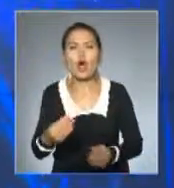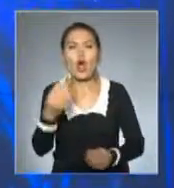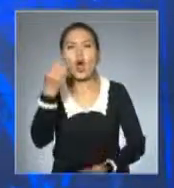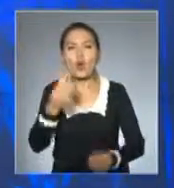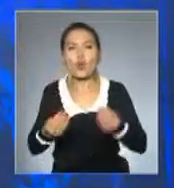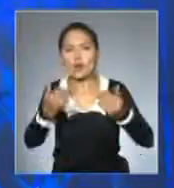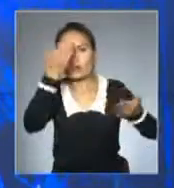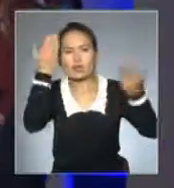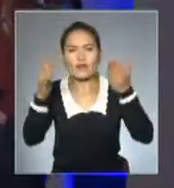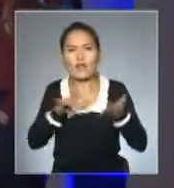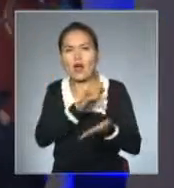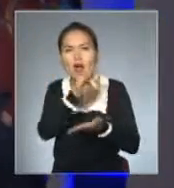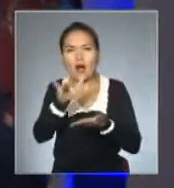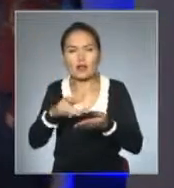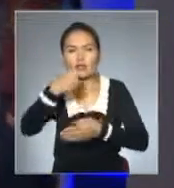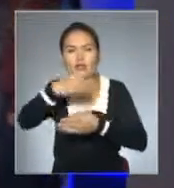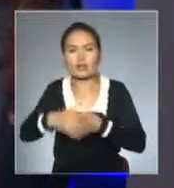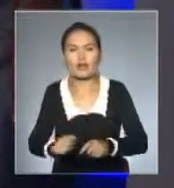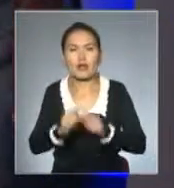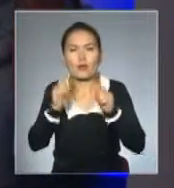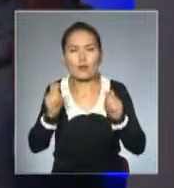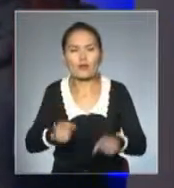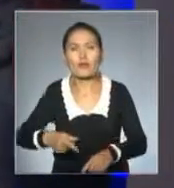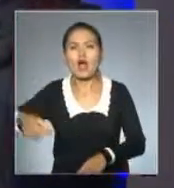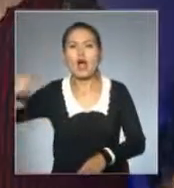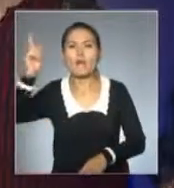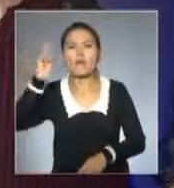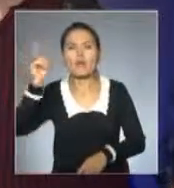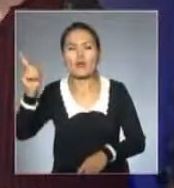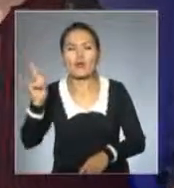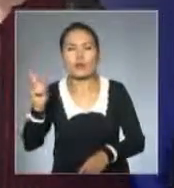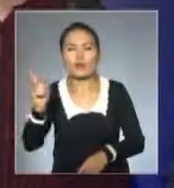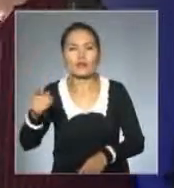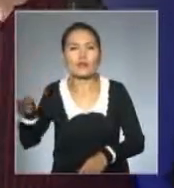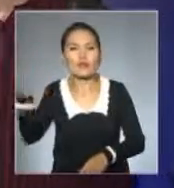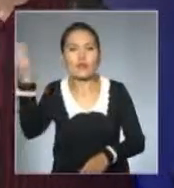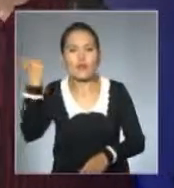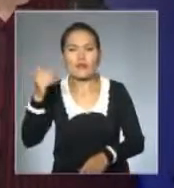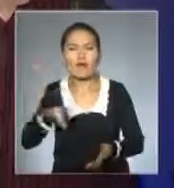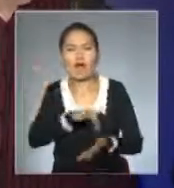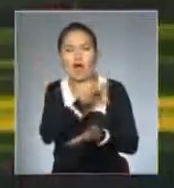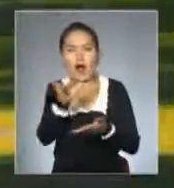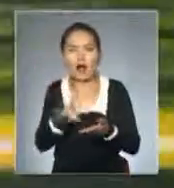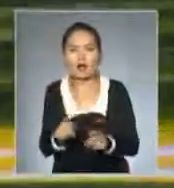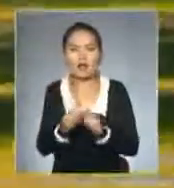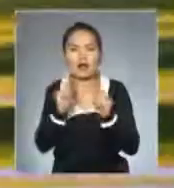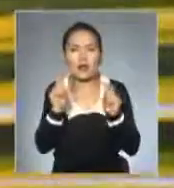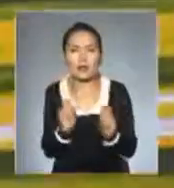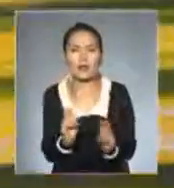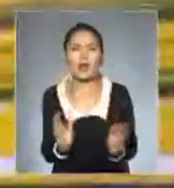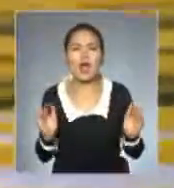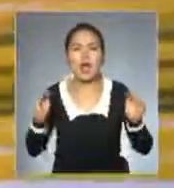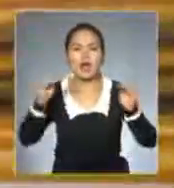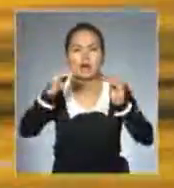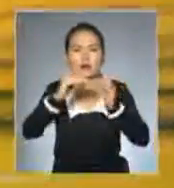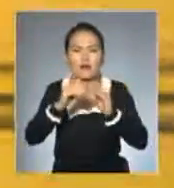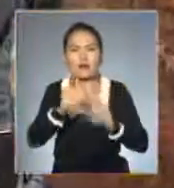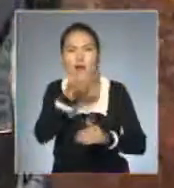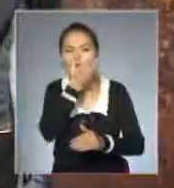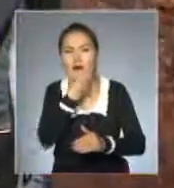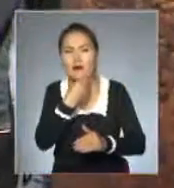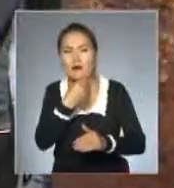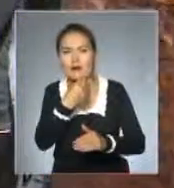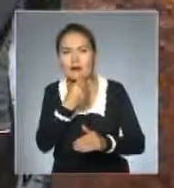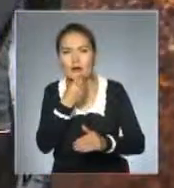Жоғары технологиялы жаңа кешен ежелгі және бүгінгі өркениеттер негізінде бой көтерген. Оның аумағында киіз үй пішіндес бірнеше құрылым бар.